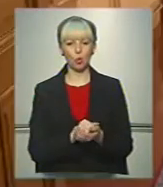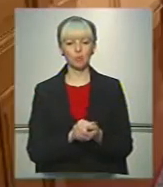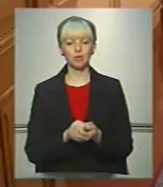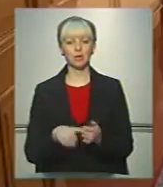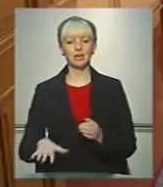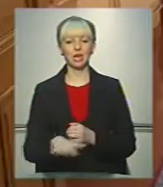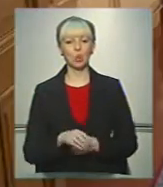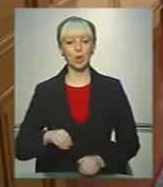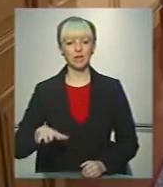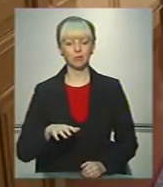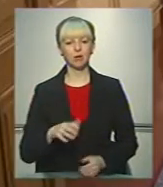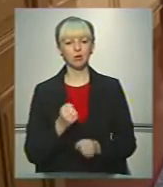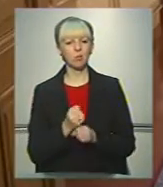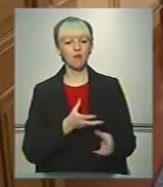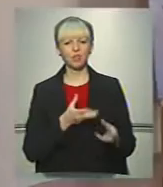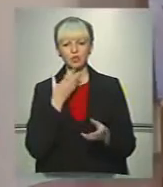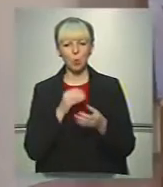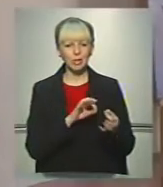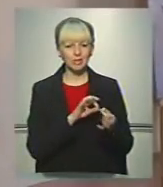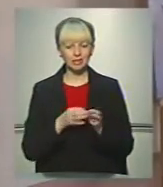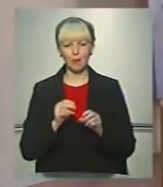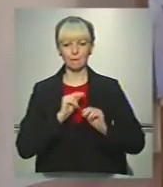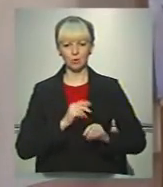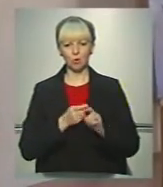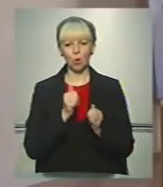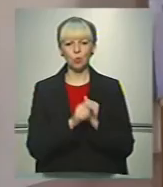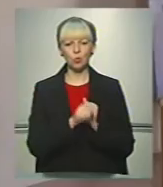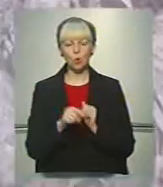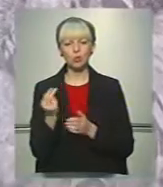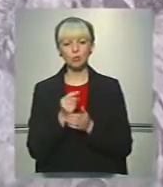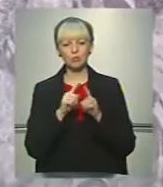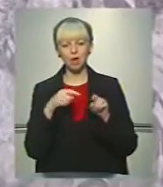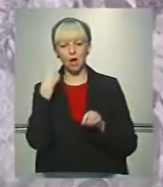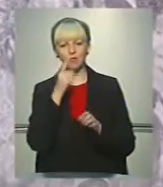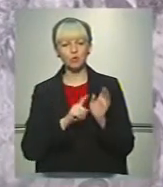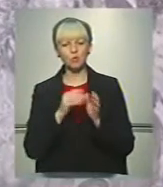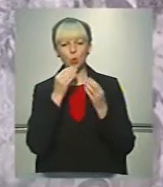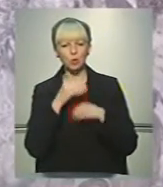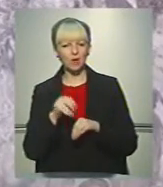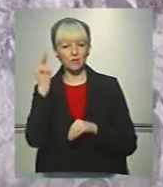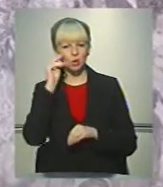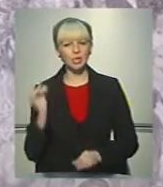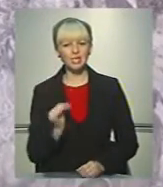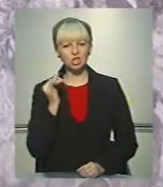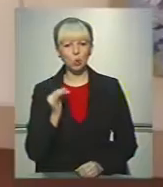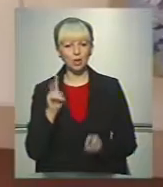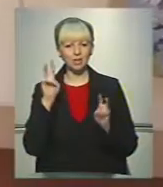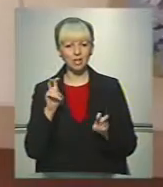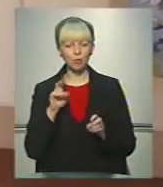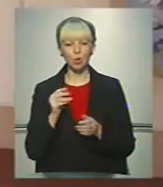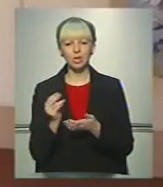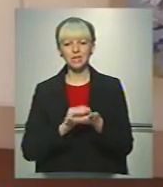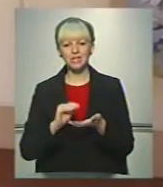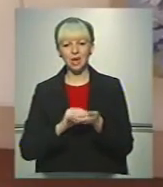Європи. Роботи вражають своєю детальністю. Працюючи над кожною картиною, автор спочатку досконально вивчає історичну тему – від